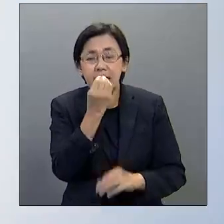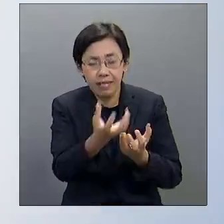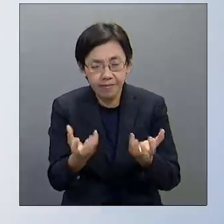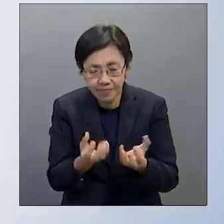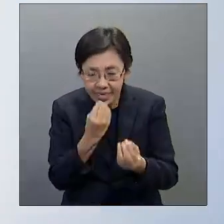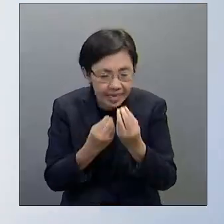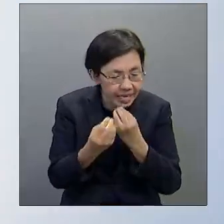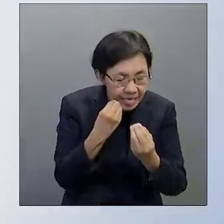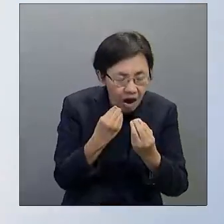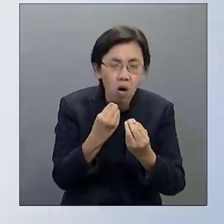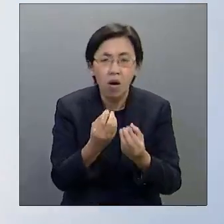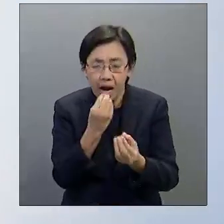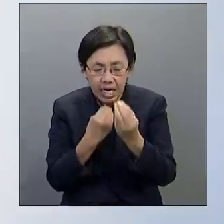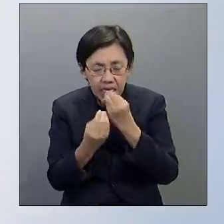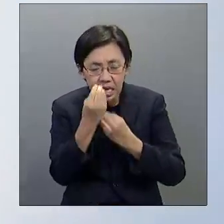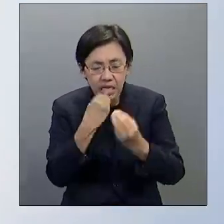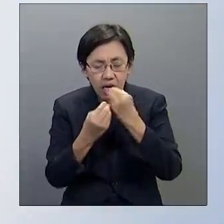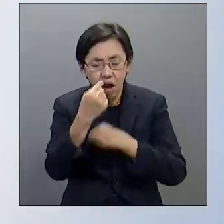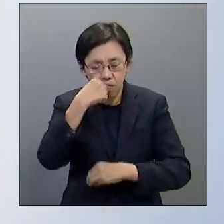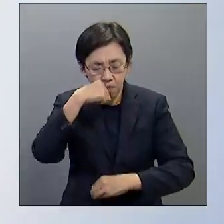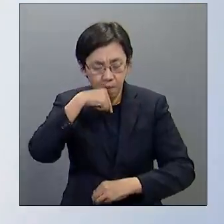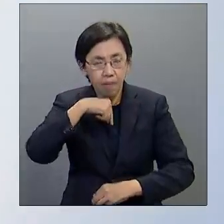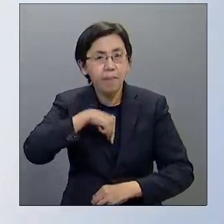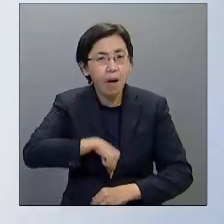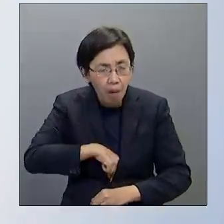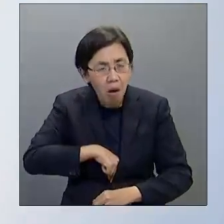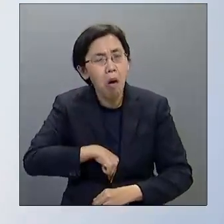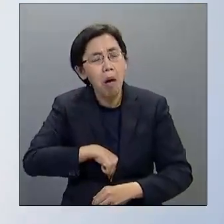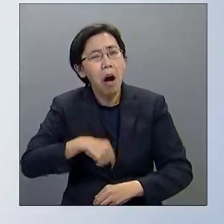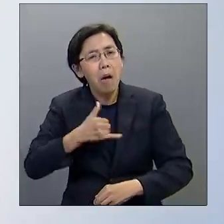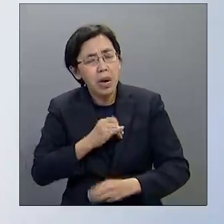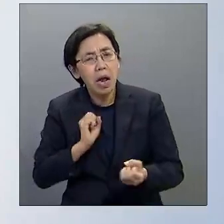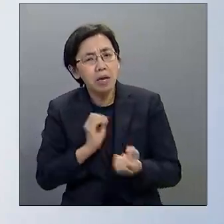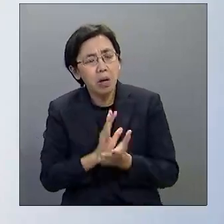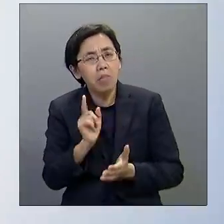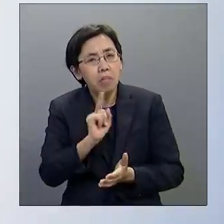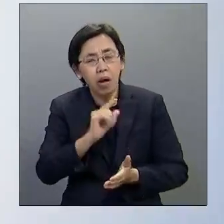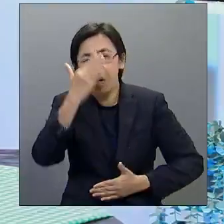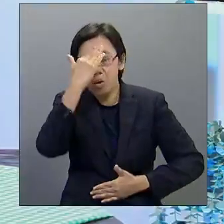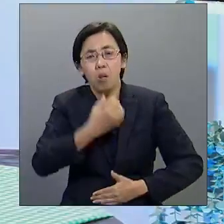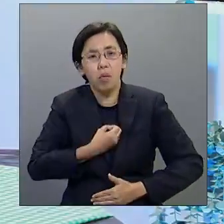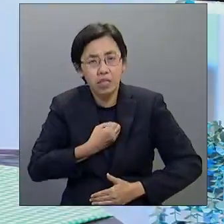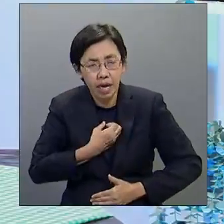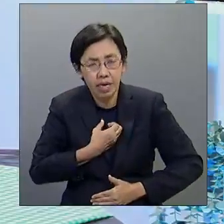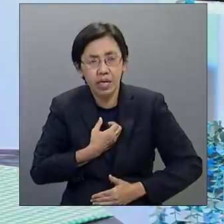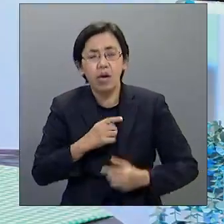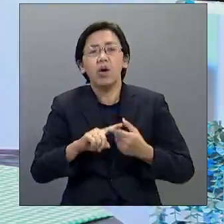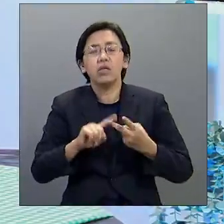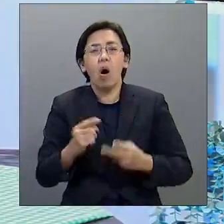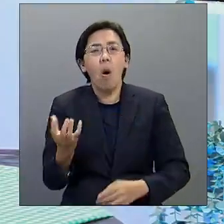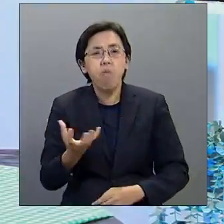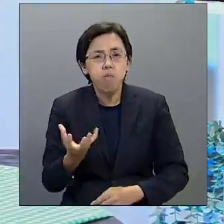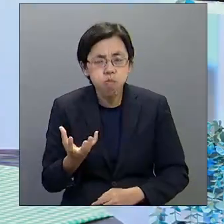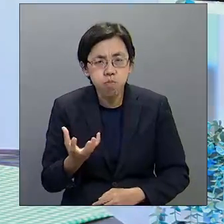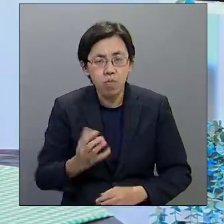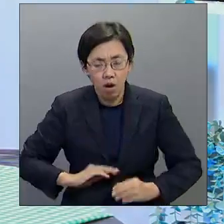ไปส่งผลต่อปัจจัยนะในการเกิดโรคหัวใจและหลอดเลือดนะครับไม่ว่าจะเป็นเรื่องของอ้วนนะโดยเฉพาะคนที่อ้ว